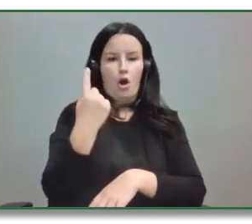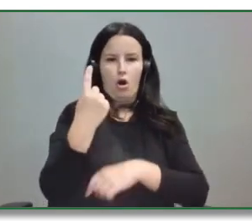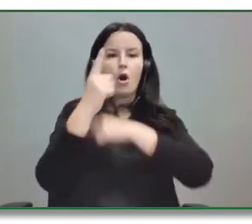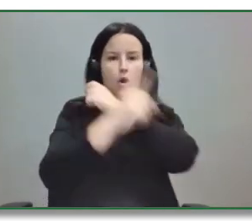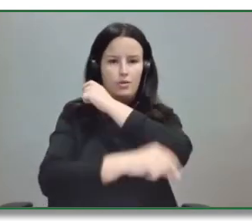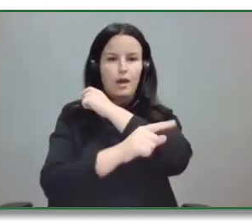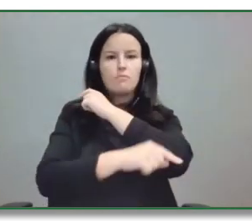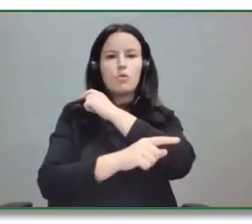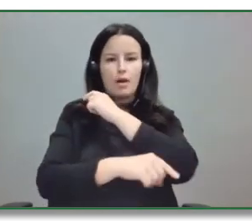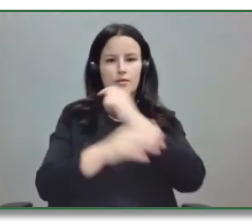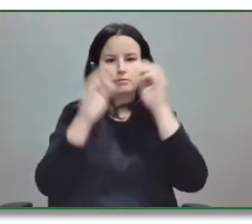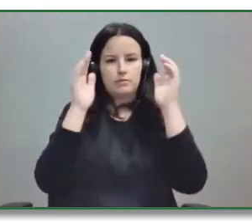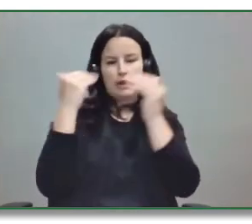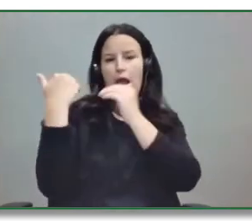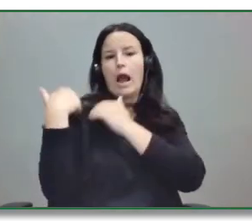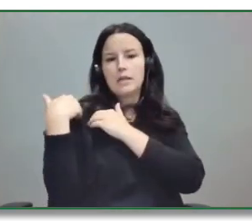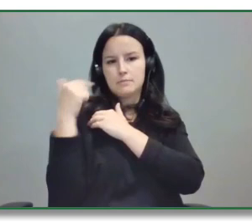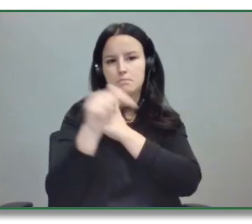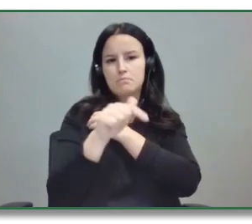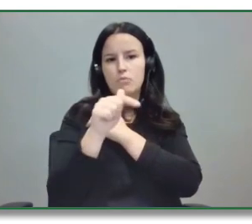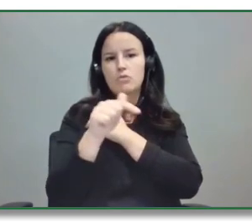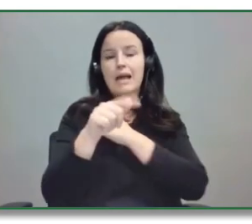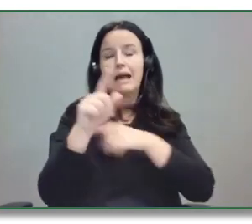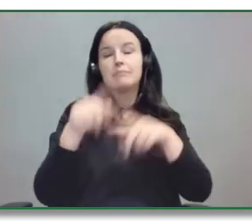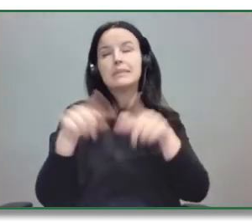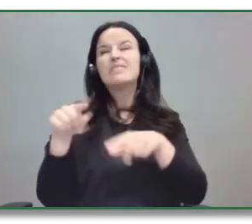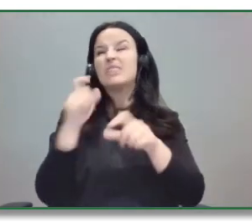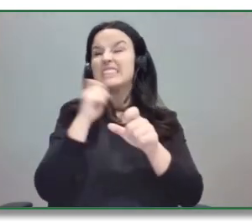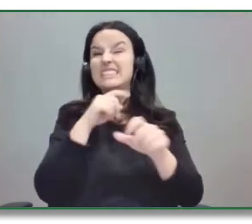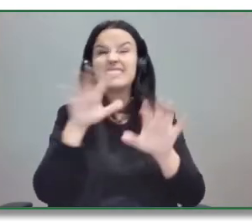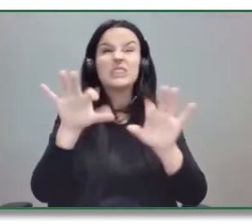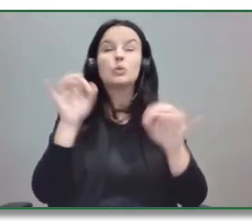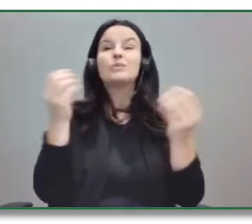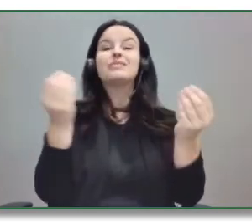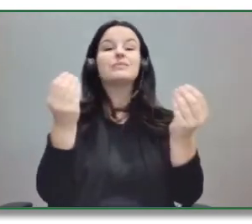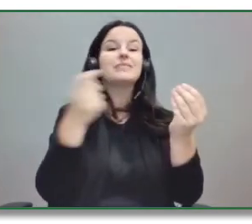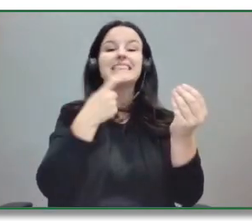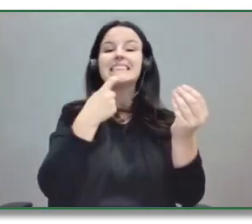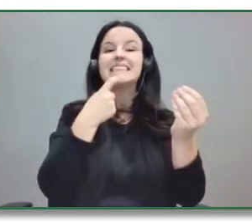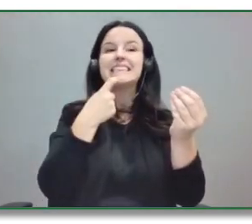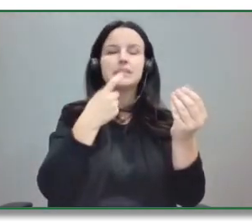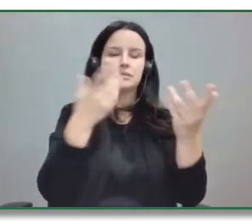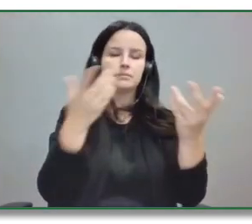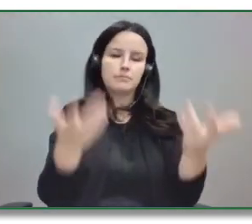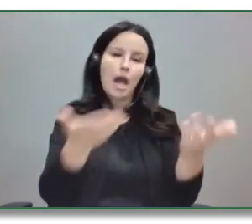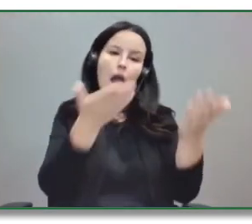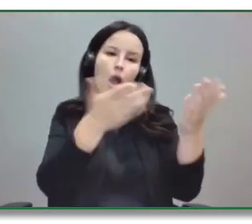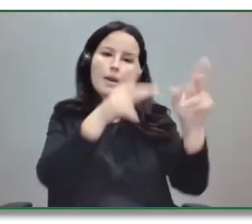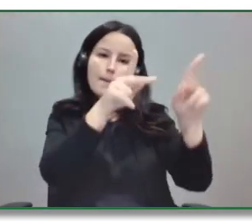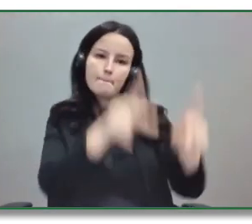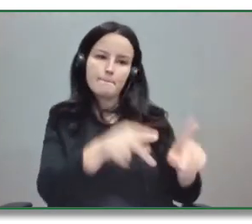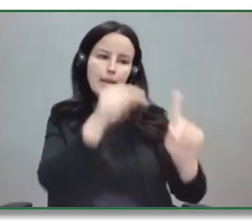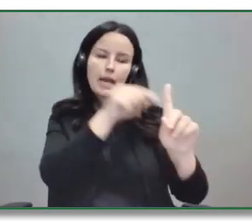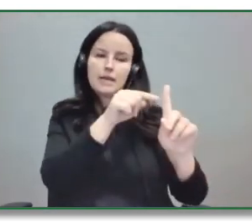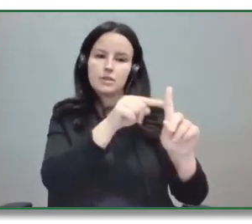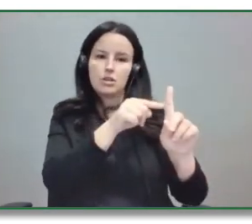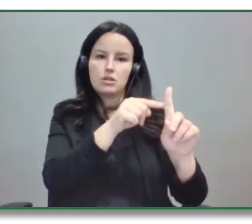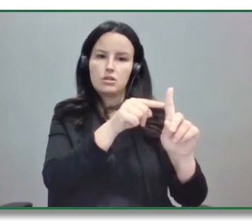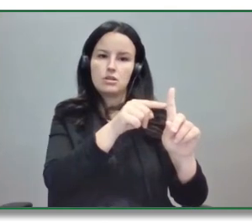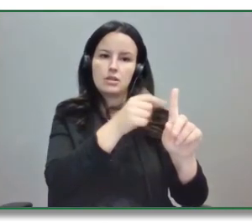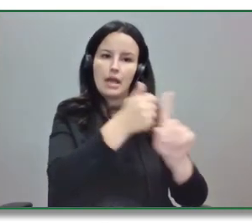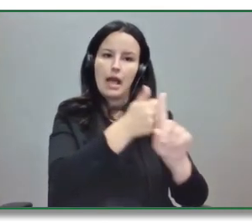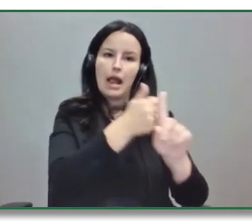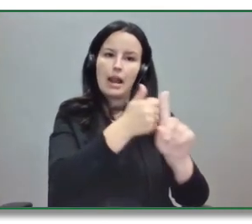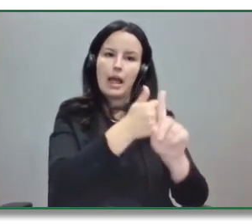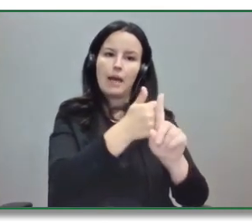dédié. C'est un peu difficile à trouver parfois, mais hélas, cette personne se trouve dans le service de